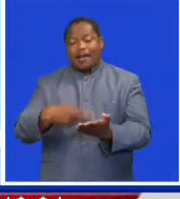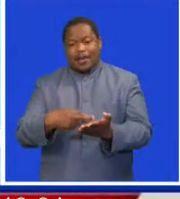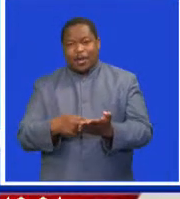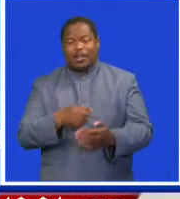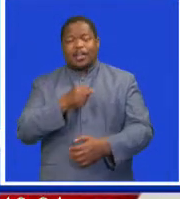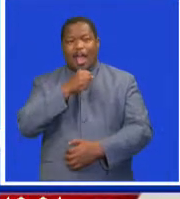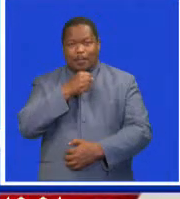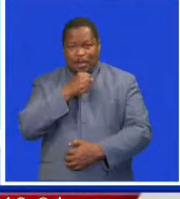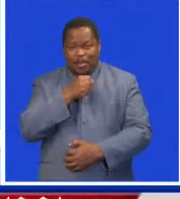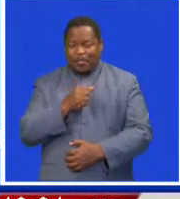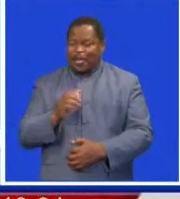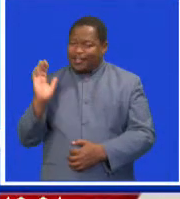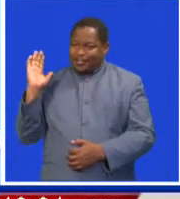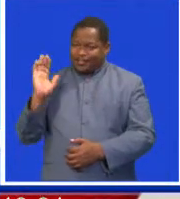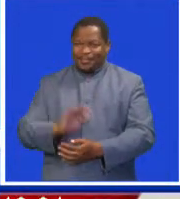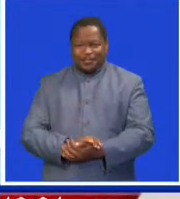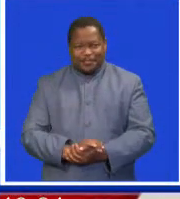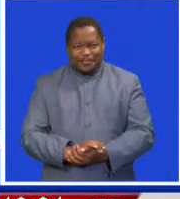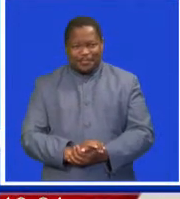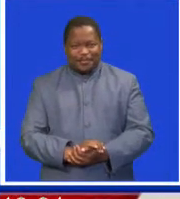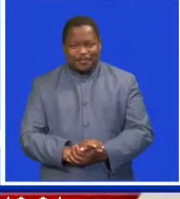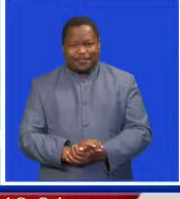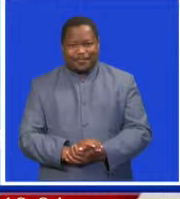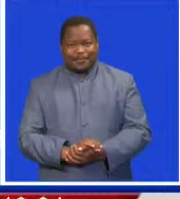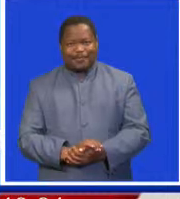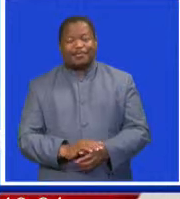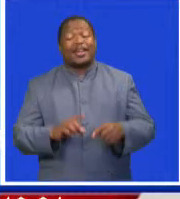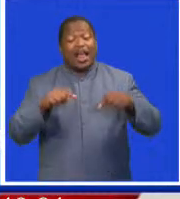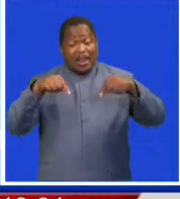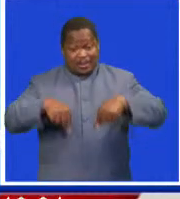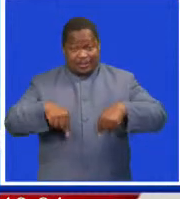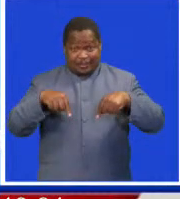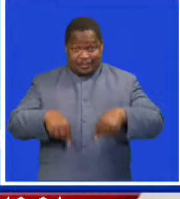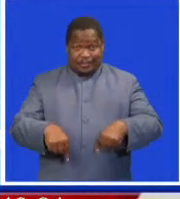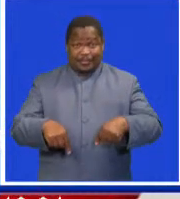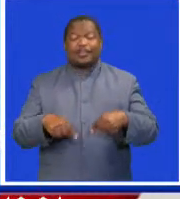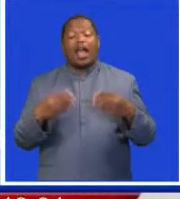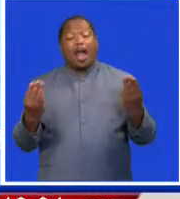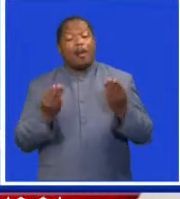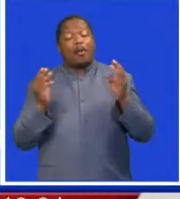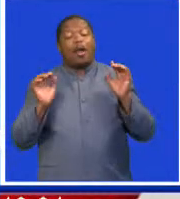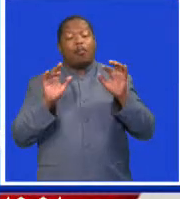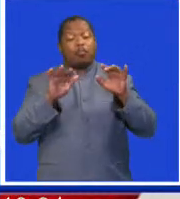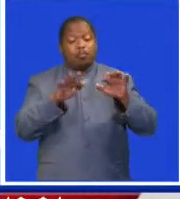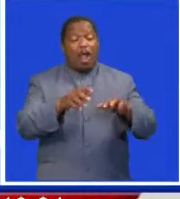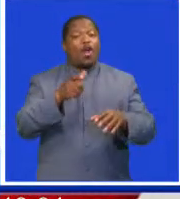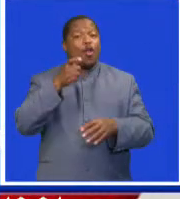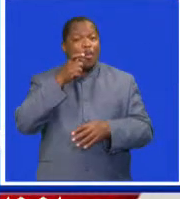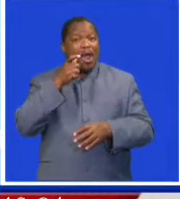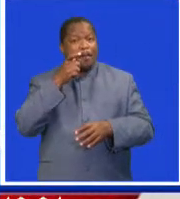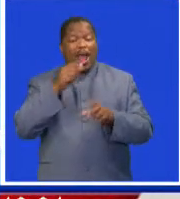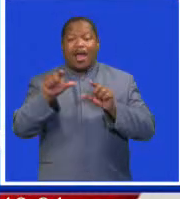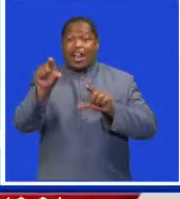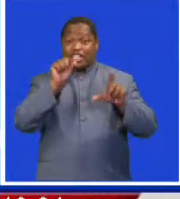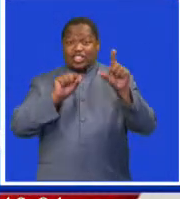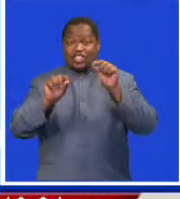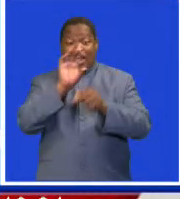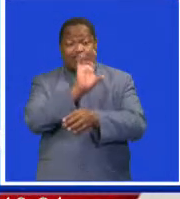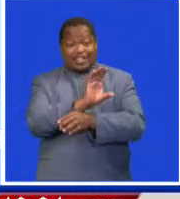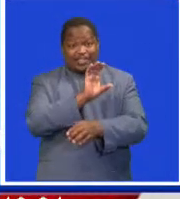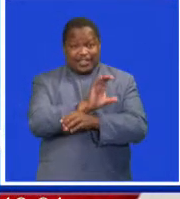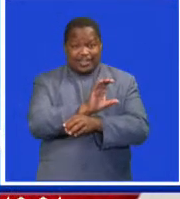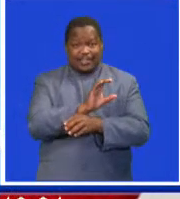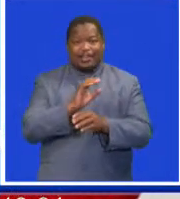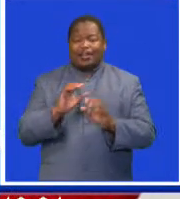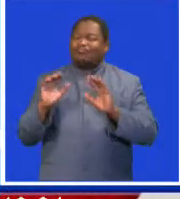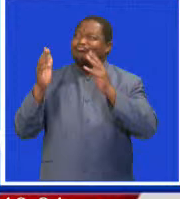lapho kusanza khona kuphela inkonzelo nyaka yesomhlelo Festival of Praise lekuyinkonzo lapho kuhlale kugujwa khona kubukisiswa kabandi